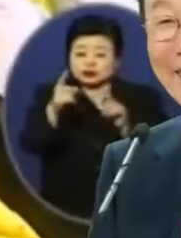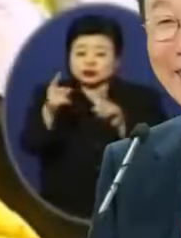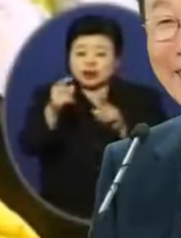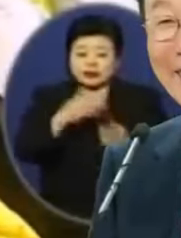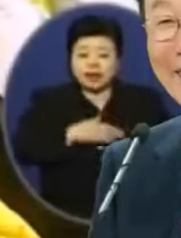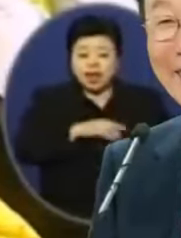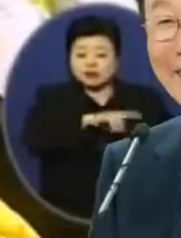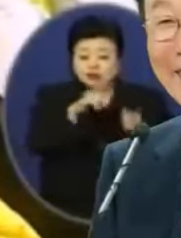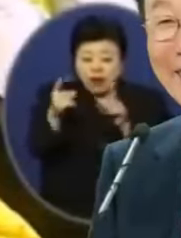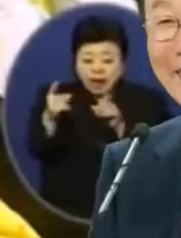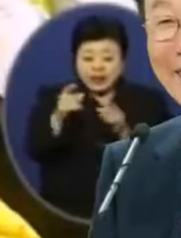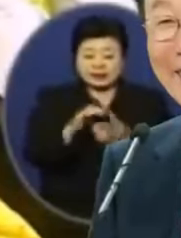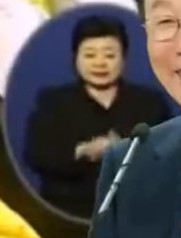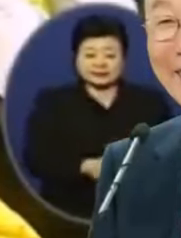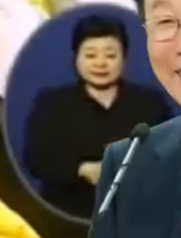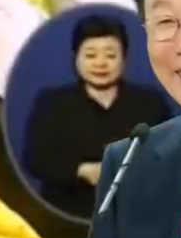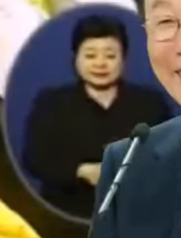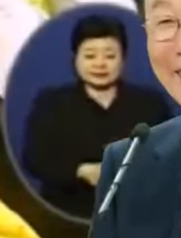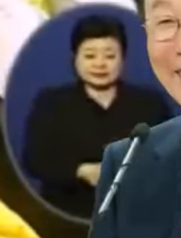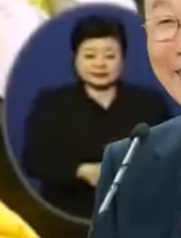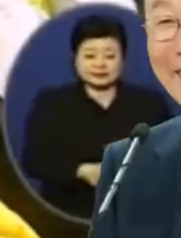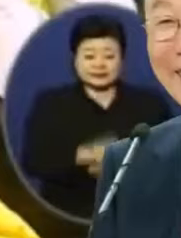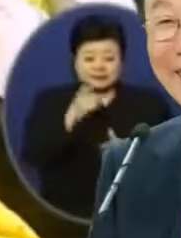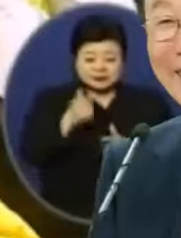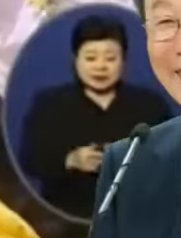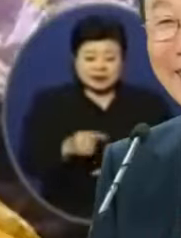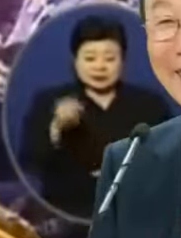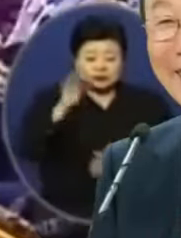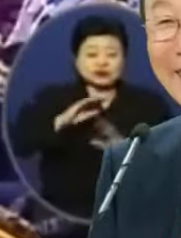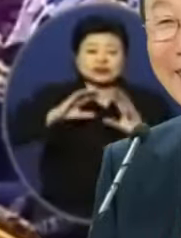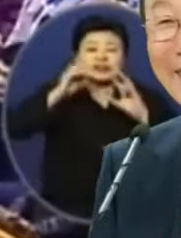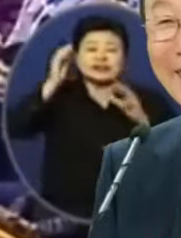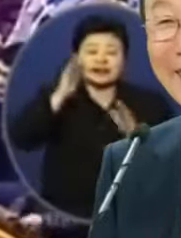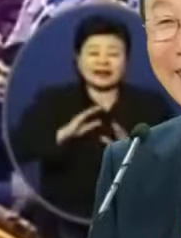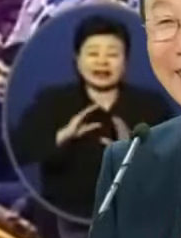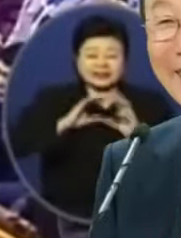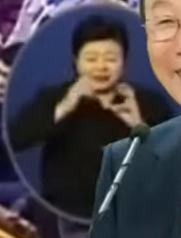예수 부활 내 부활, 예수 천당 내 천당,